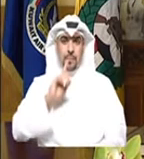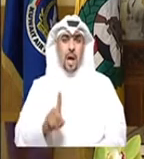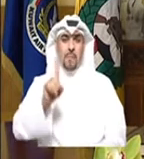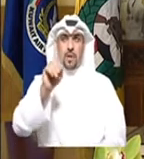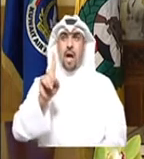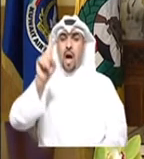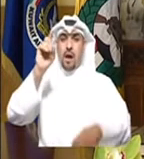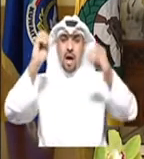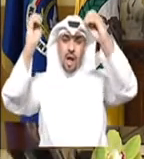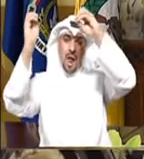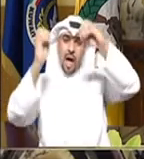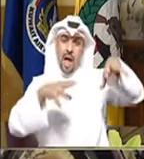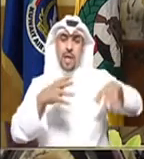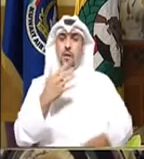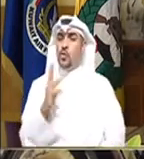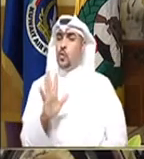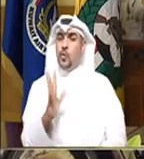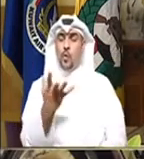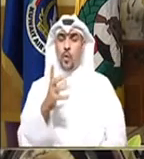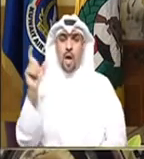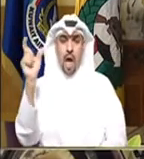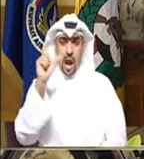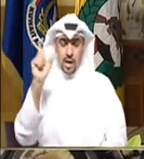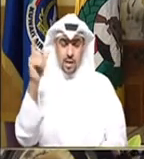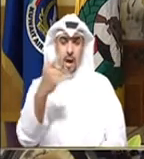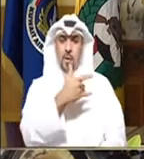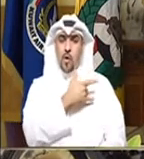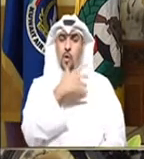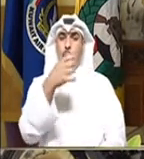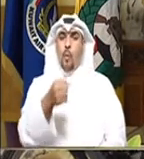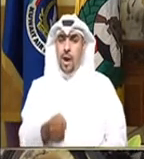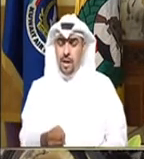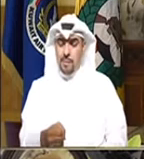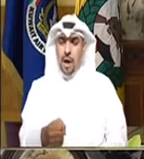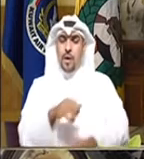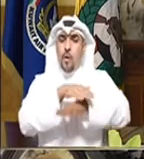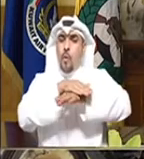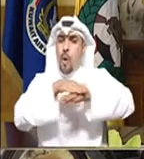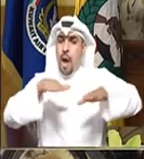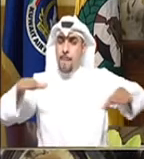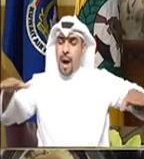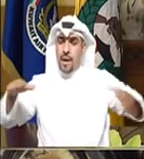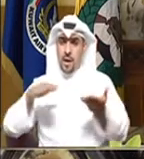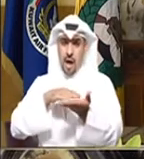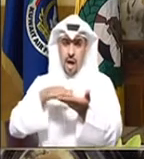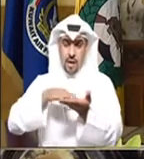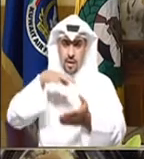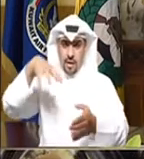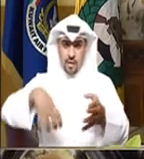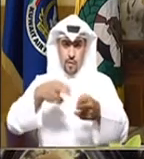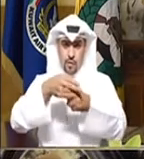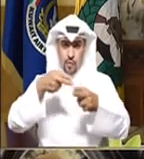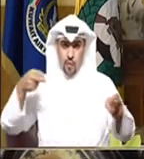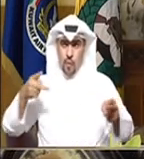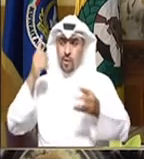بنعمة الإسلام والإيمان، وتفضل علينا بالأمن والأمان، وأفاء علينا كل